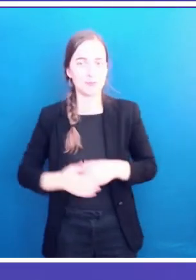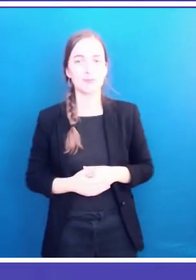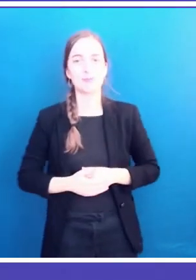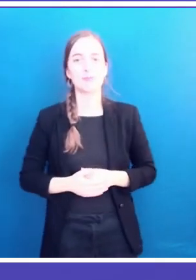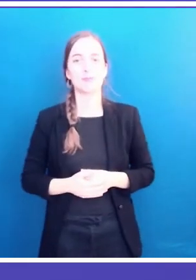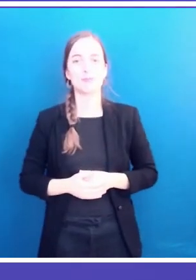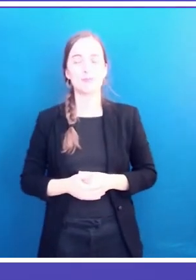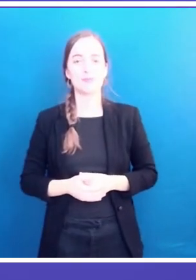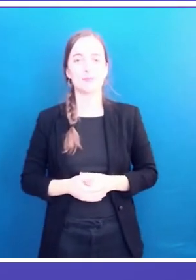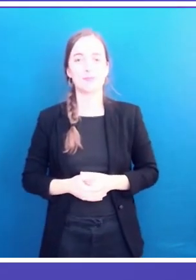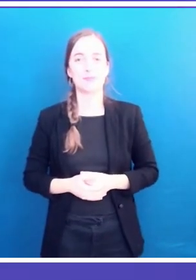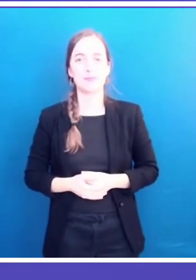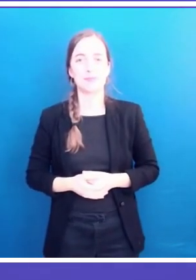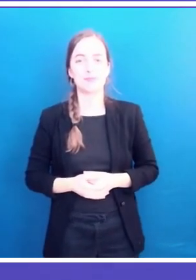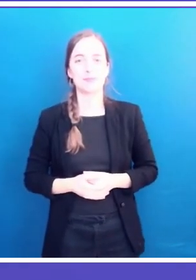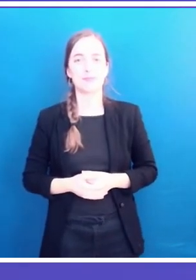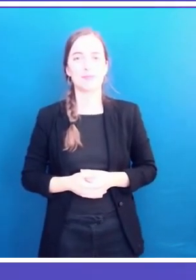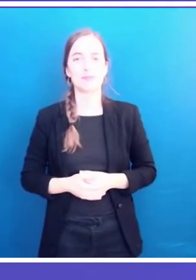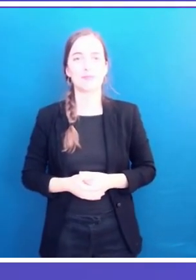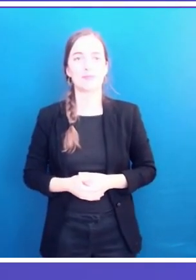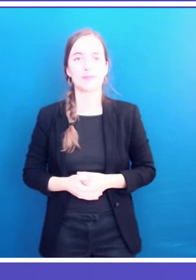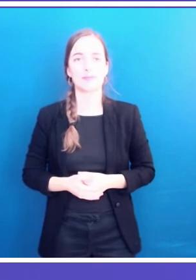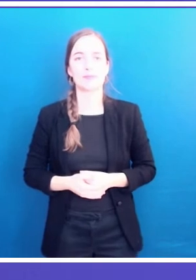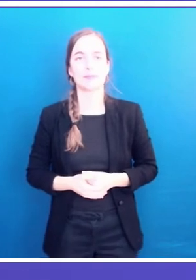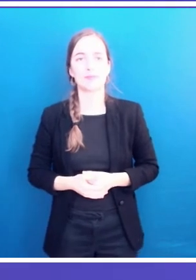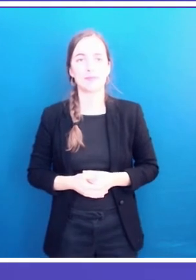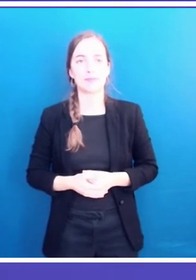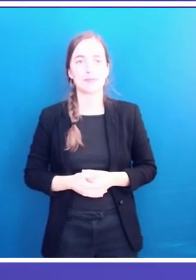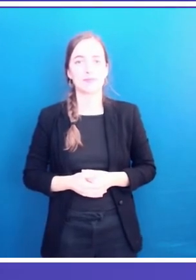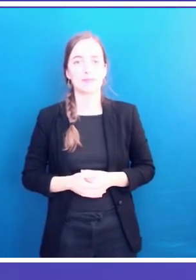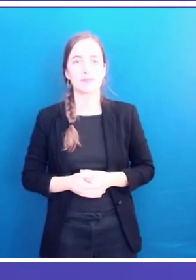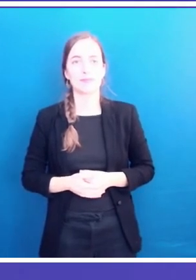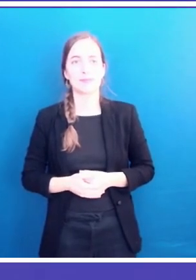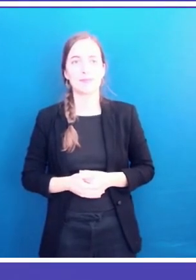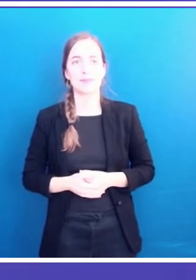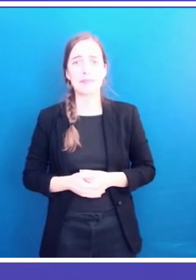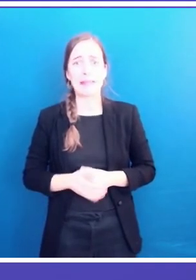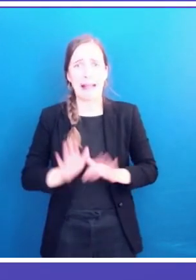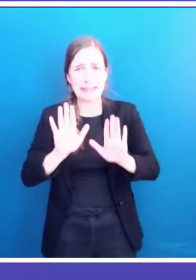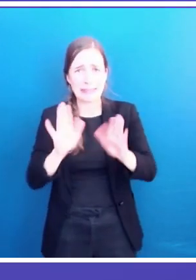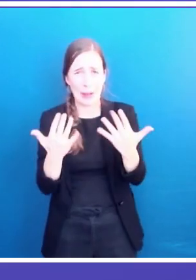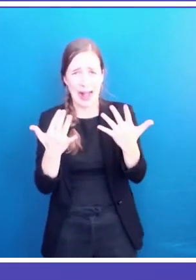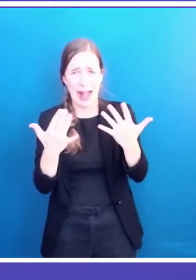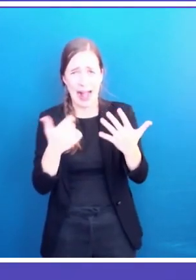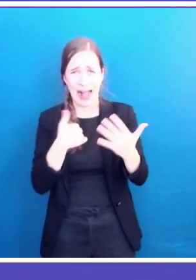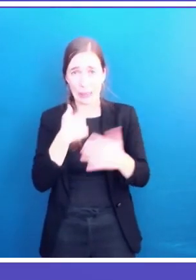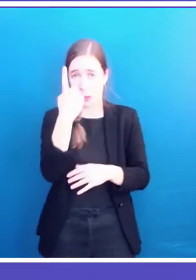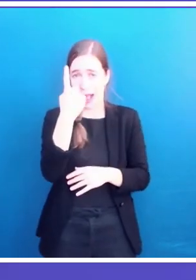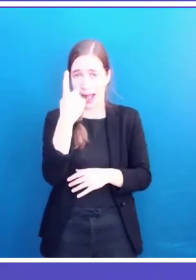عليك أن تفتح الميكروفون، أنت في الوضعية الصامتة. جوفانا أرجو منك أن تفتح الميكروفون. رائع، شكرا.